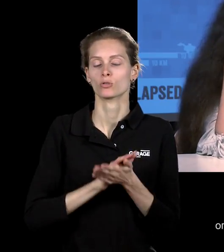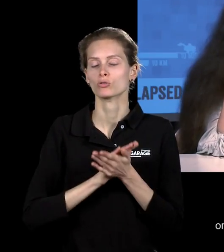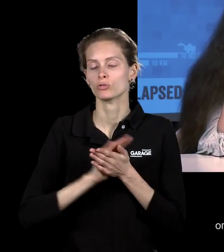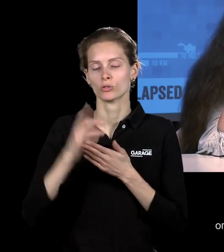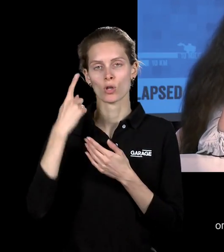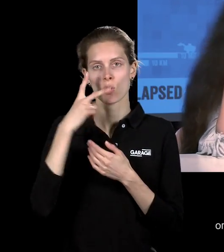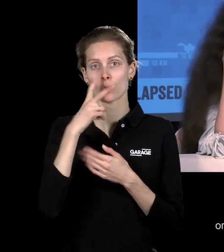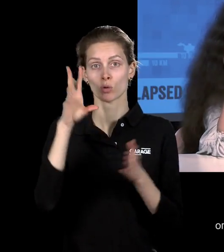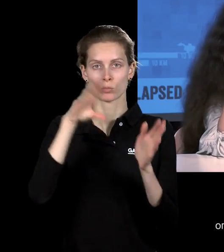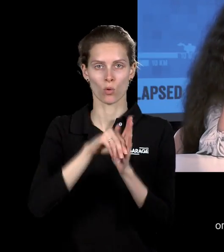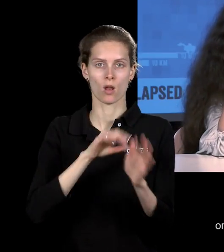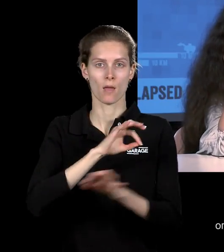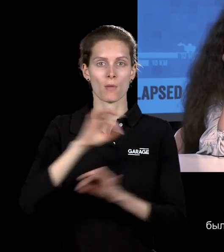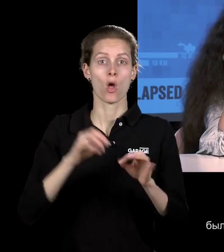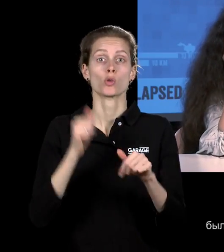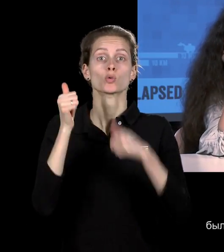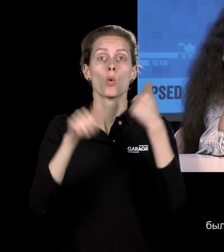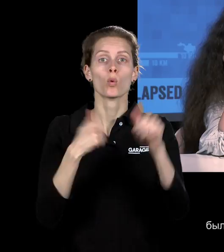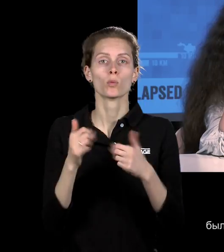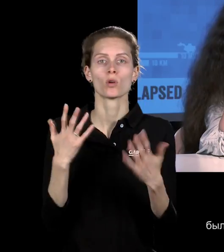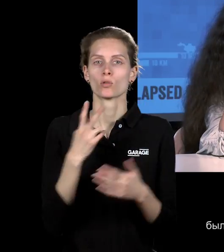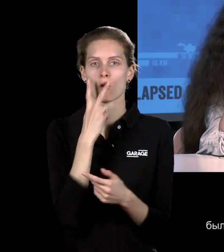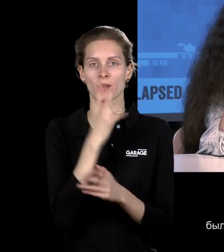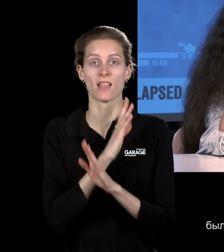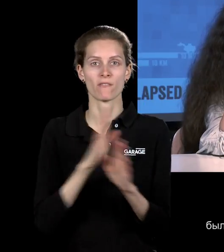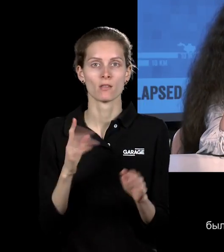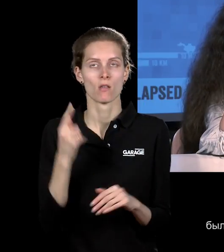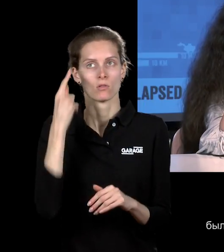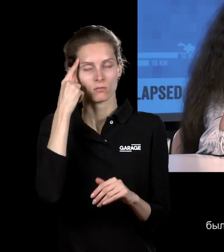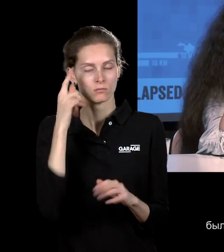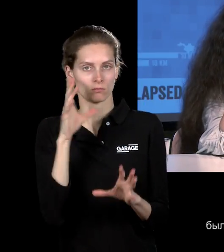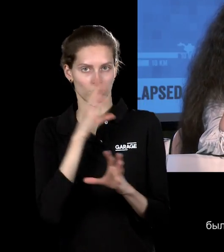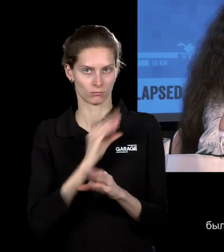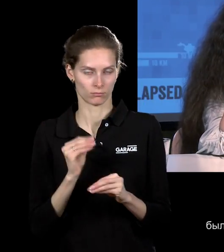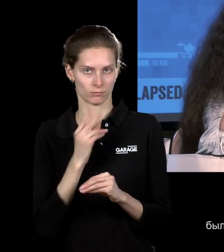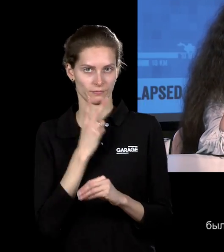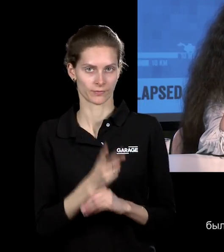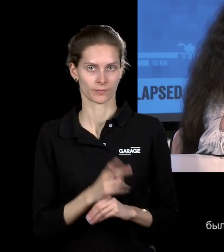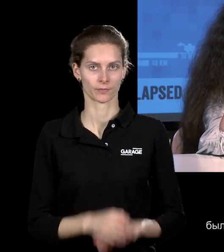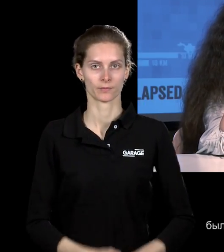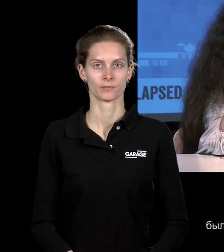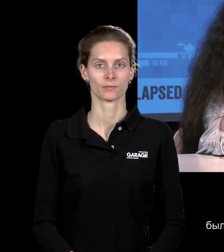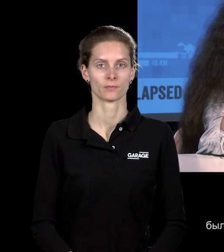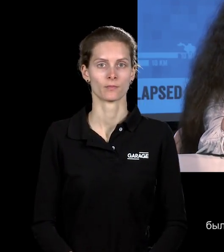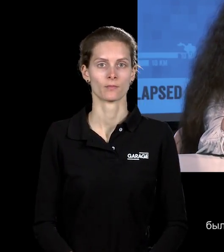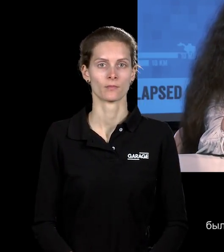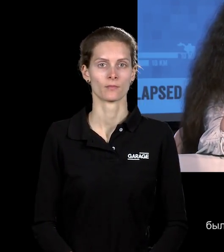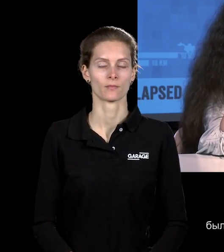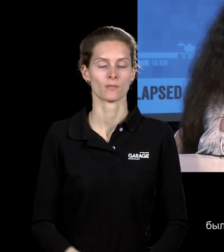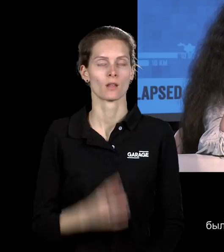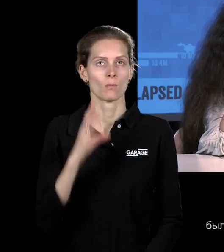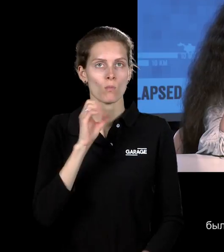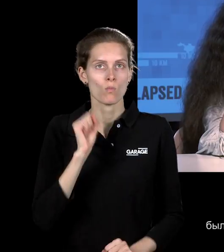опять-таки скульптура, которая абсолютно невидима, которая умопостижима, но при этом для него было очень важно эту